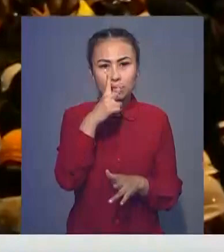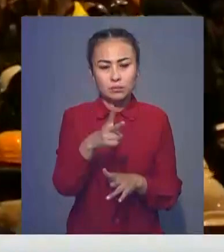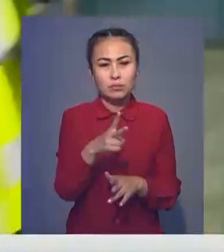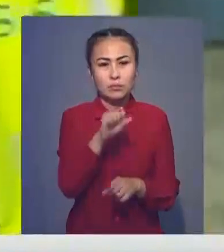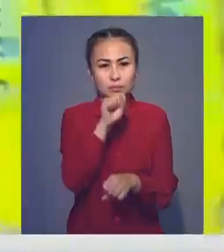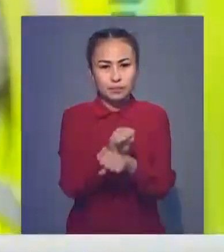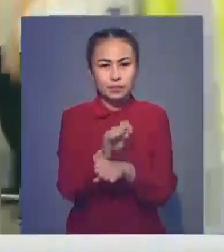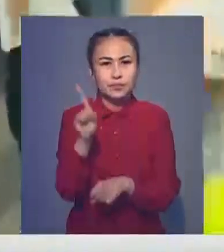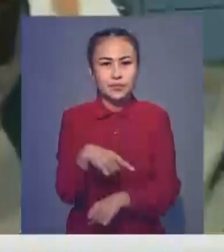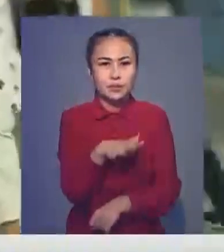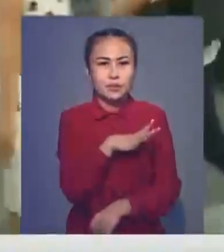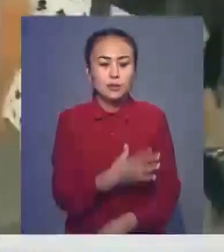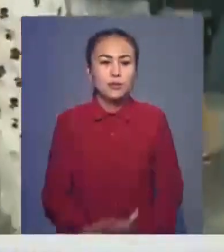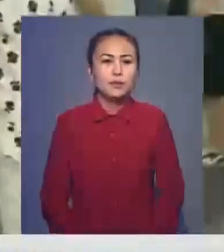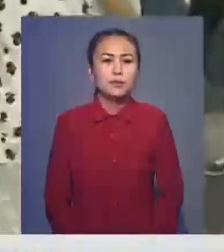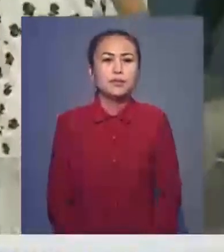тоқтатуға мәжбүр болды.